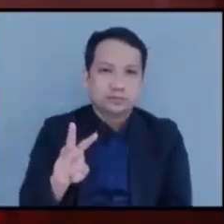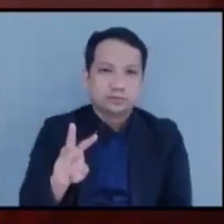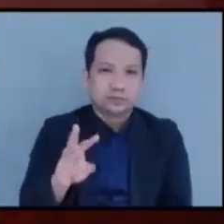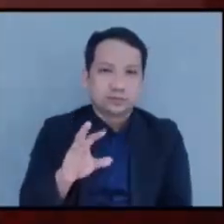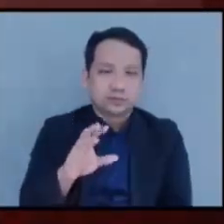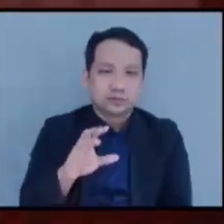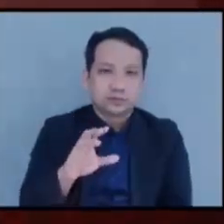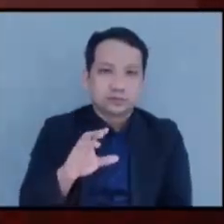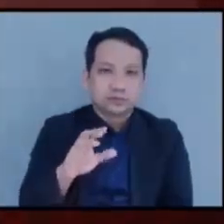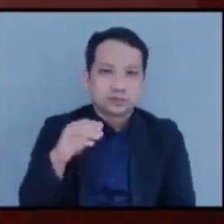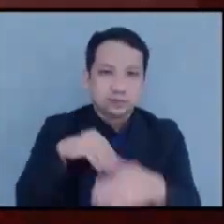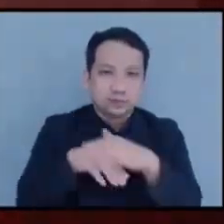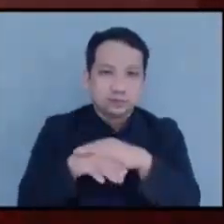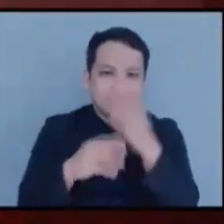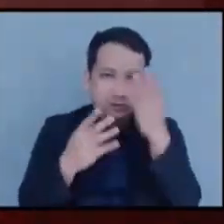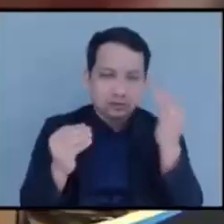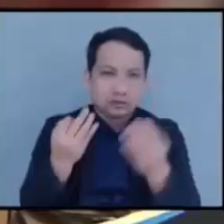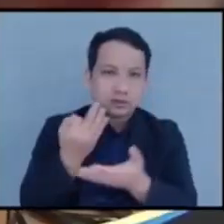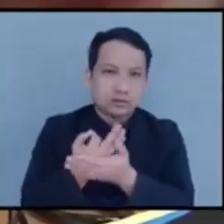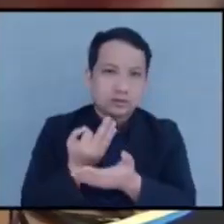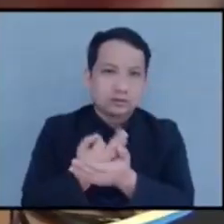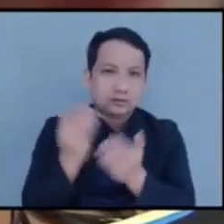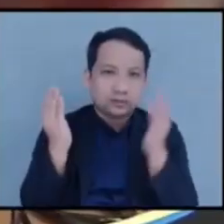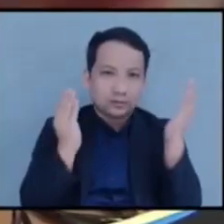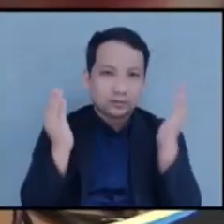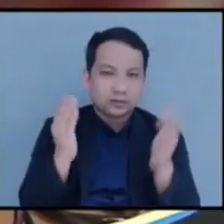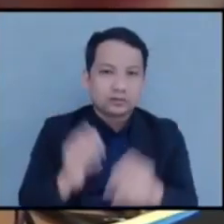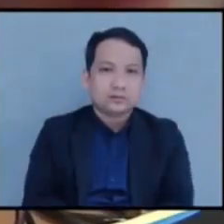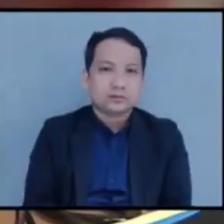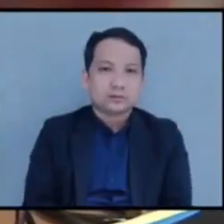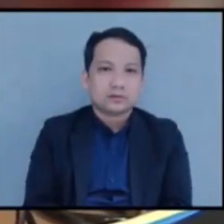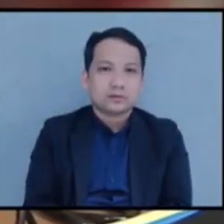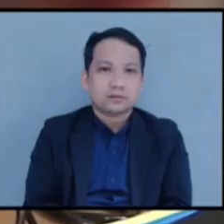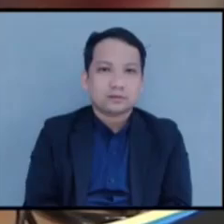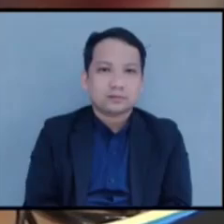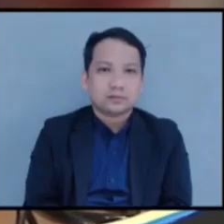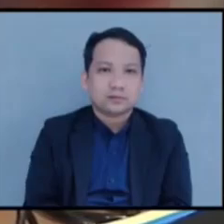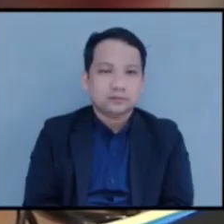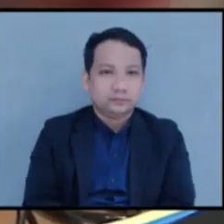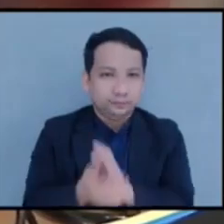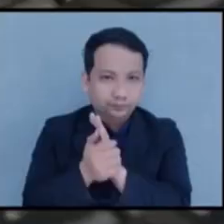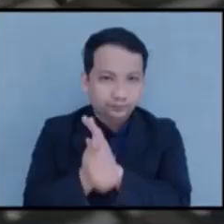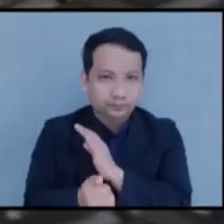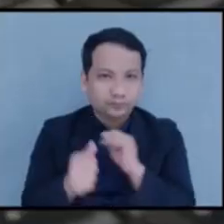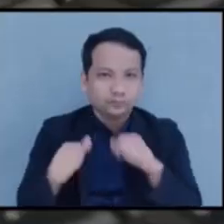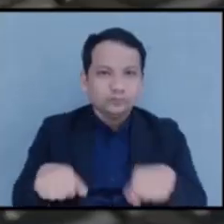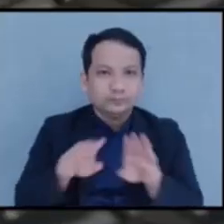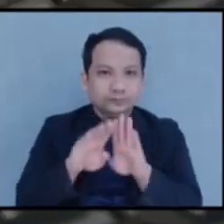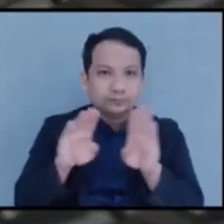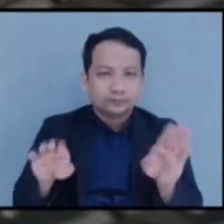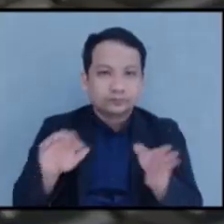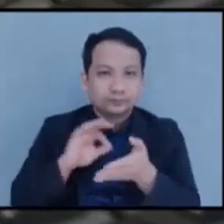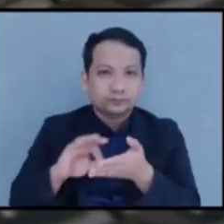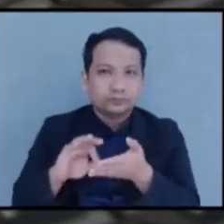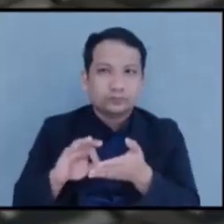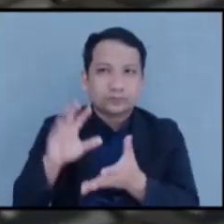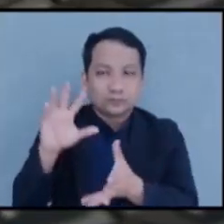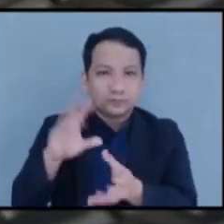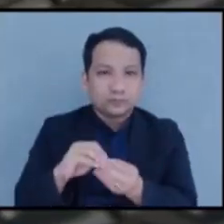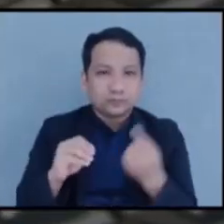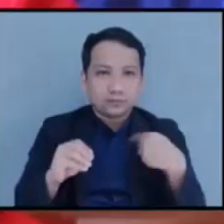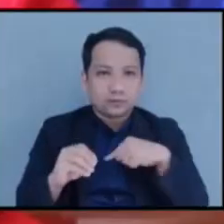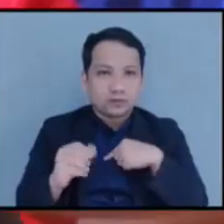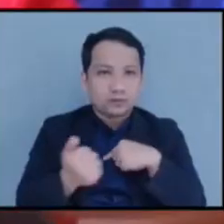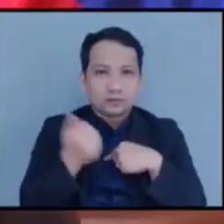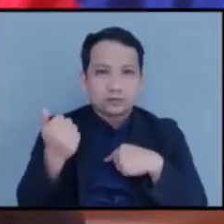sa iba't ibang financial services. Kasama na rito ang abilidad na makapagbukas ng account online kahit nasa abroad pa